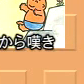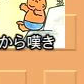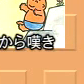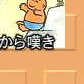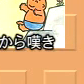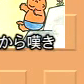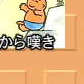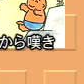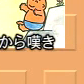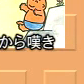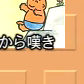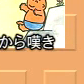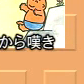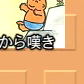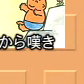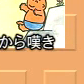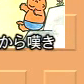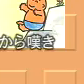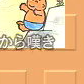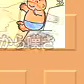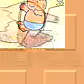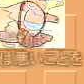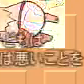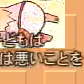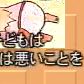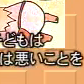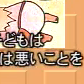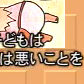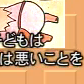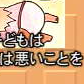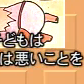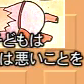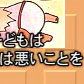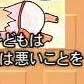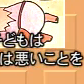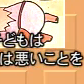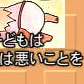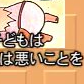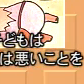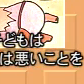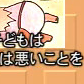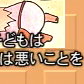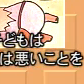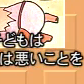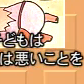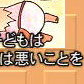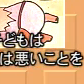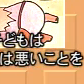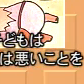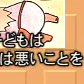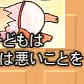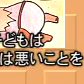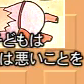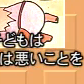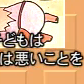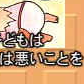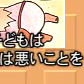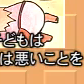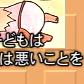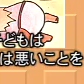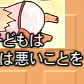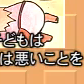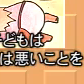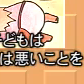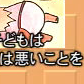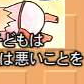から、嘆き悲しんでおったので、行者さんがね、人間も鬼も一緒だと、子供というのは大